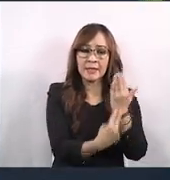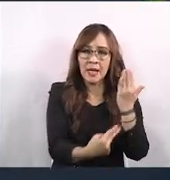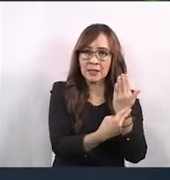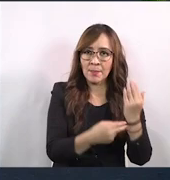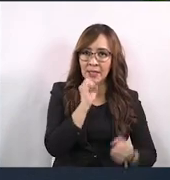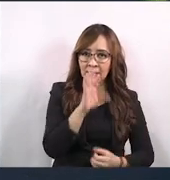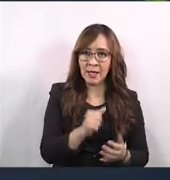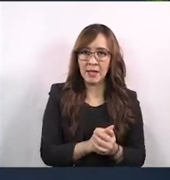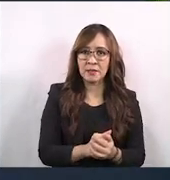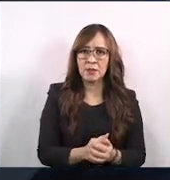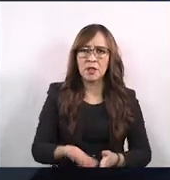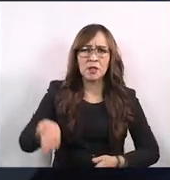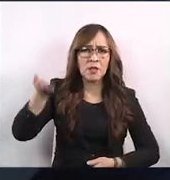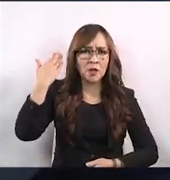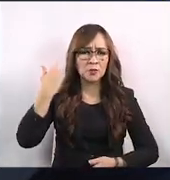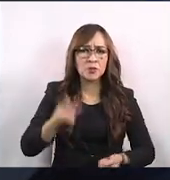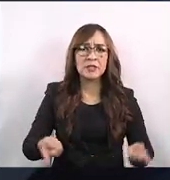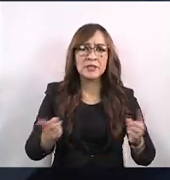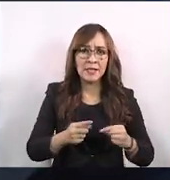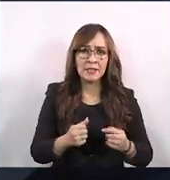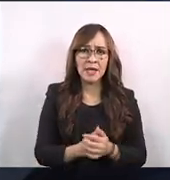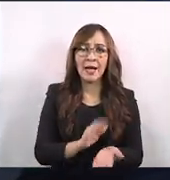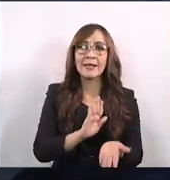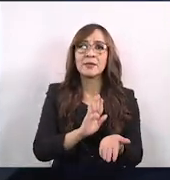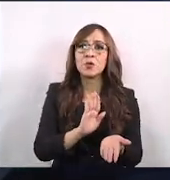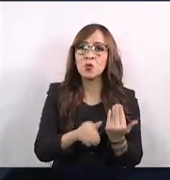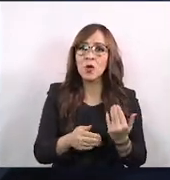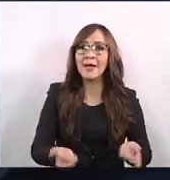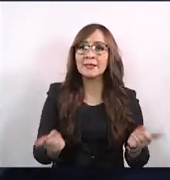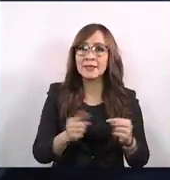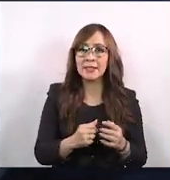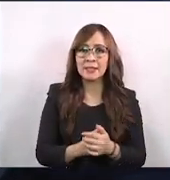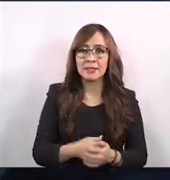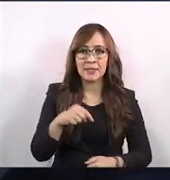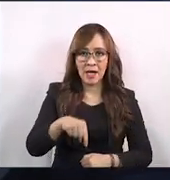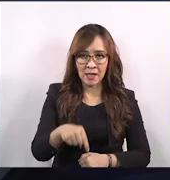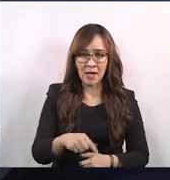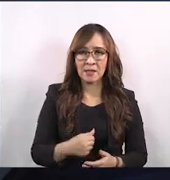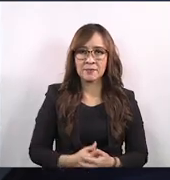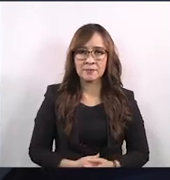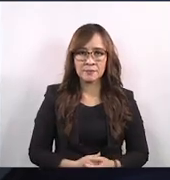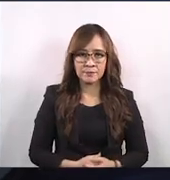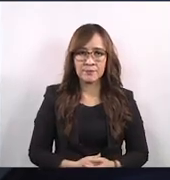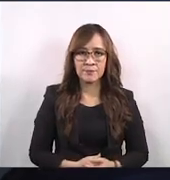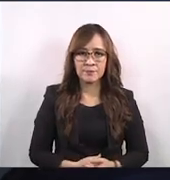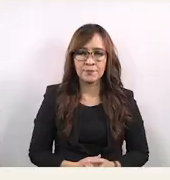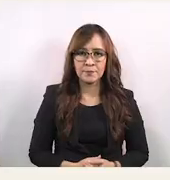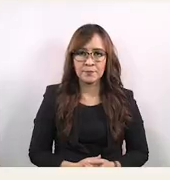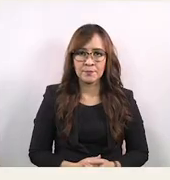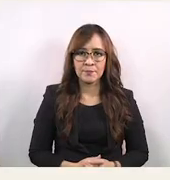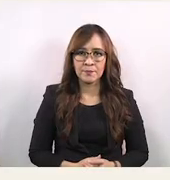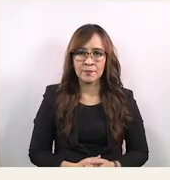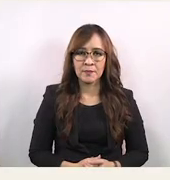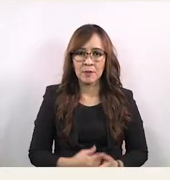akan terjadi lagi dan akhir dunia akan terjadi sama seperti awal dunia Jadi lihat ya